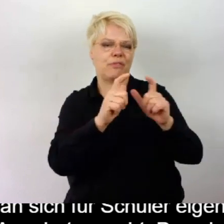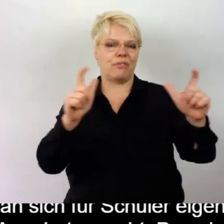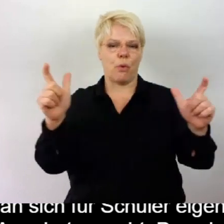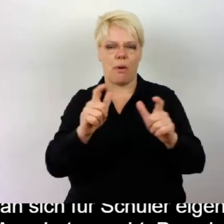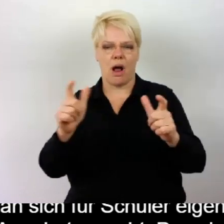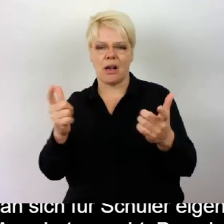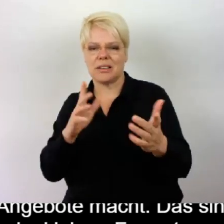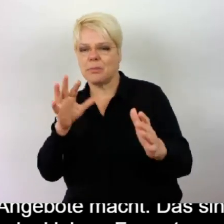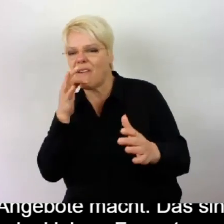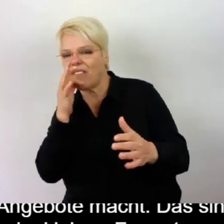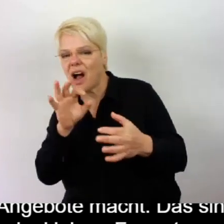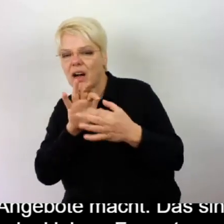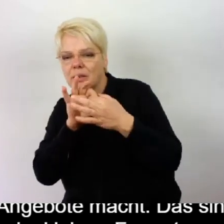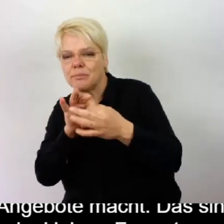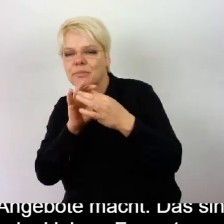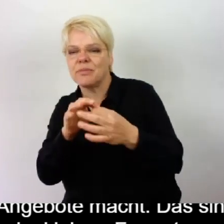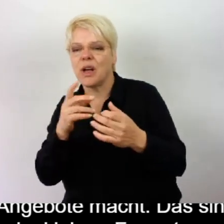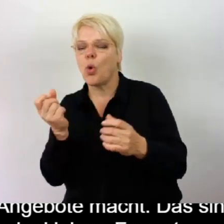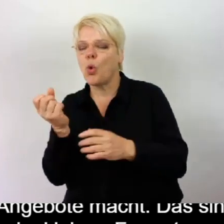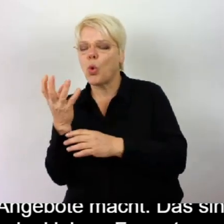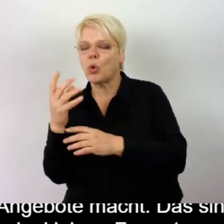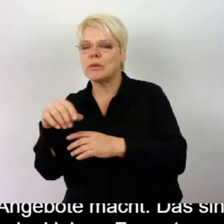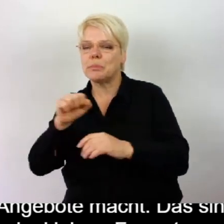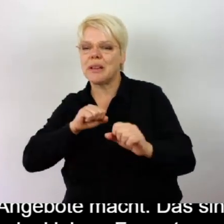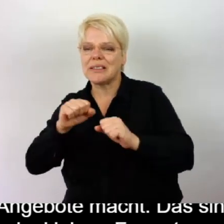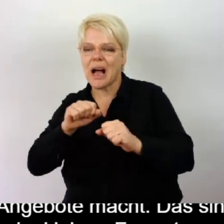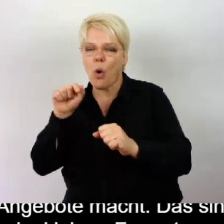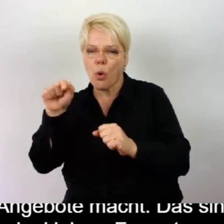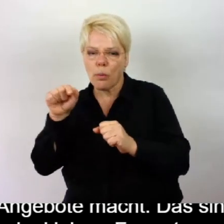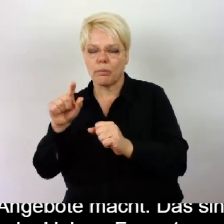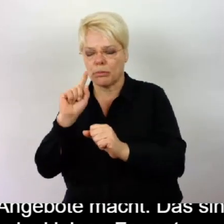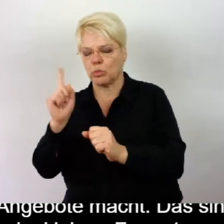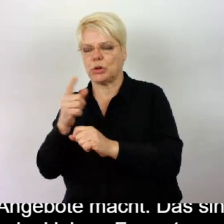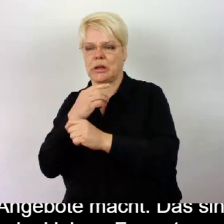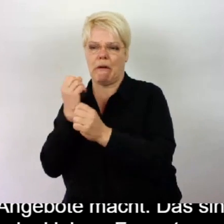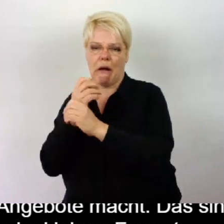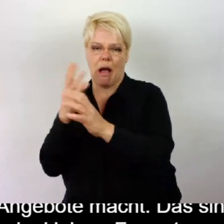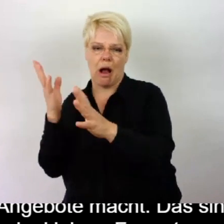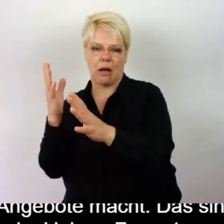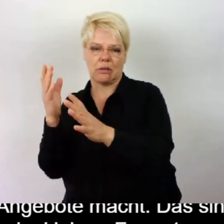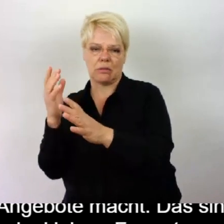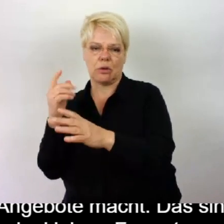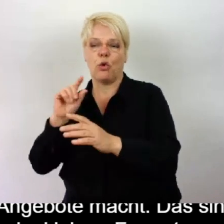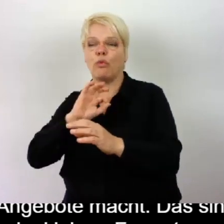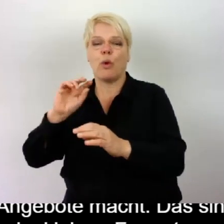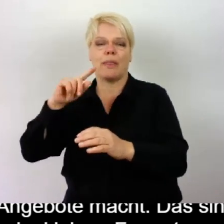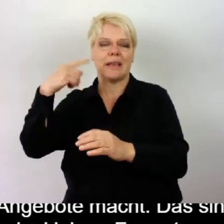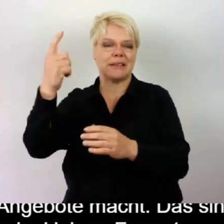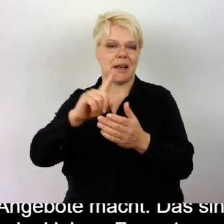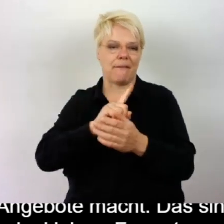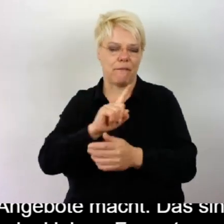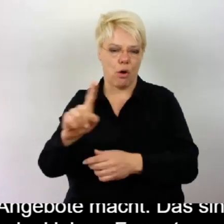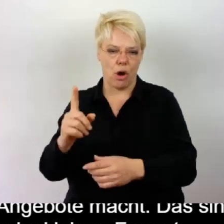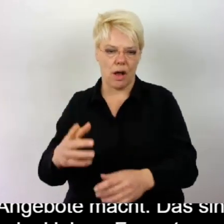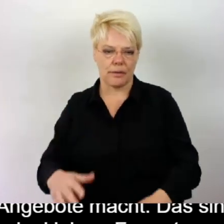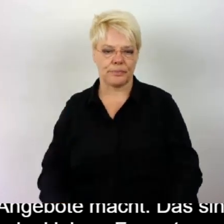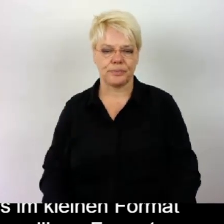Planungssicherheit ist das, was wir uns alle wünschen. Das Ärgerliche ist an Corona, die geben uns irgendwie nicht diese